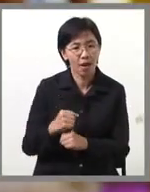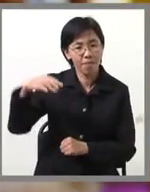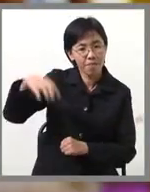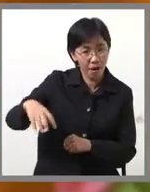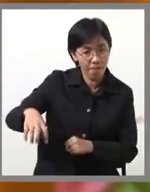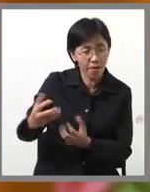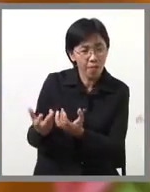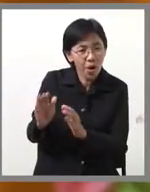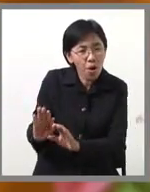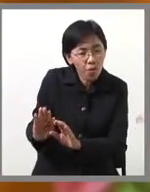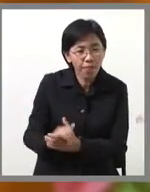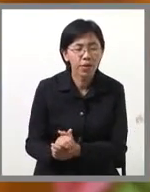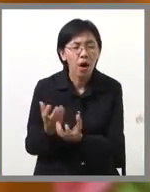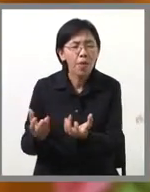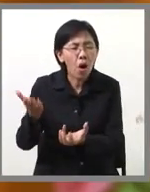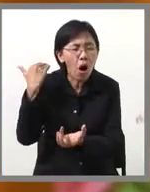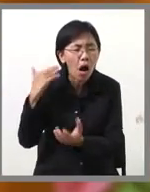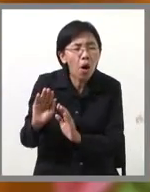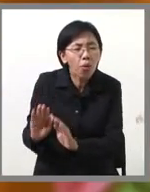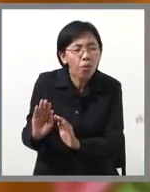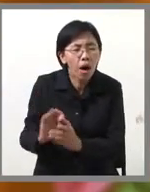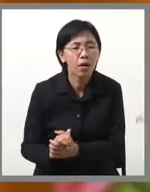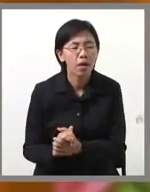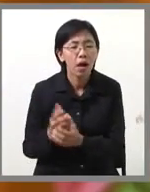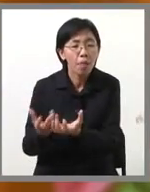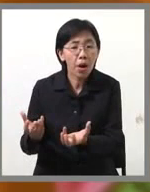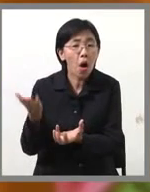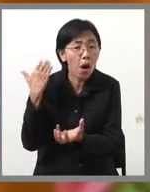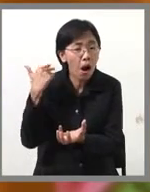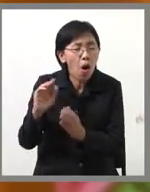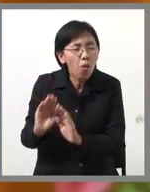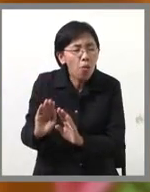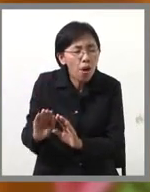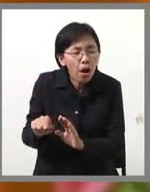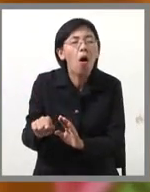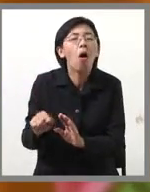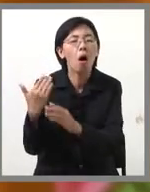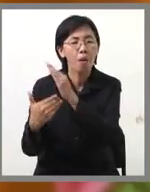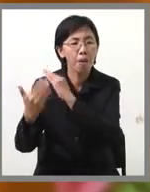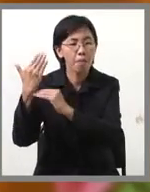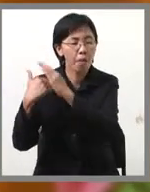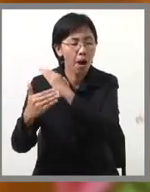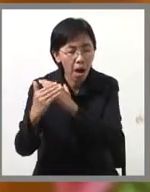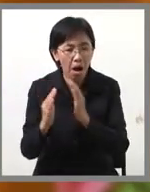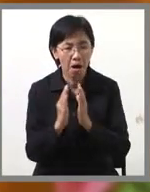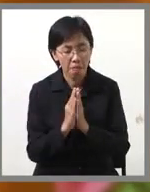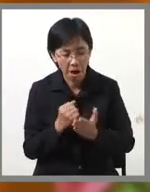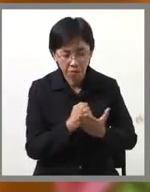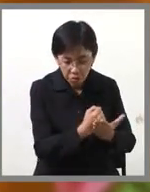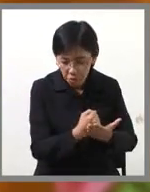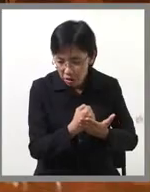ธภัณฑ์อะไรคะ พิพิธภัณฑ์ของเก่าเพื่อเชิดชูเกียรติประวัติของหลวงพ่อโบยให้ปรากฏว่าหลวงพ่อมีแต่